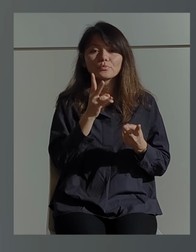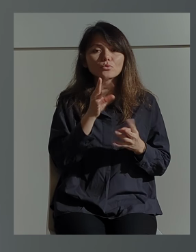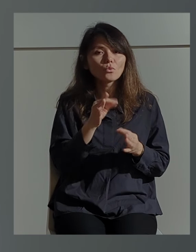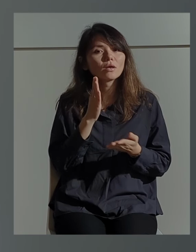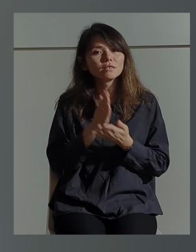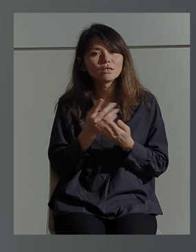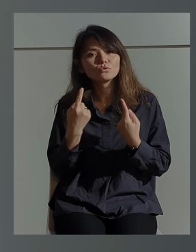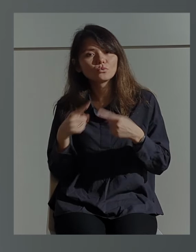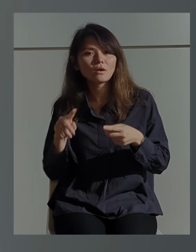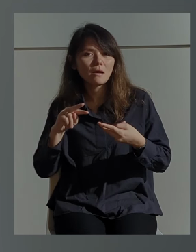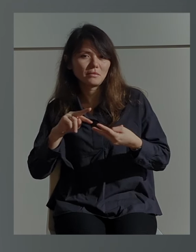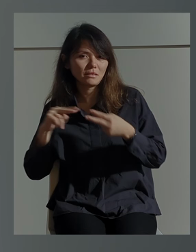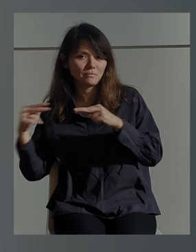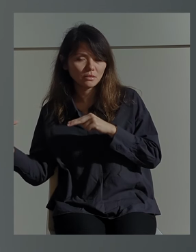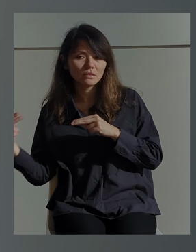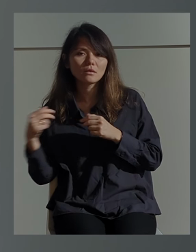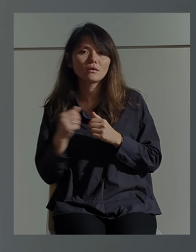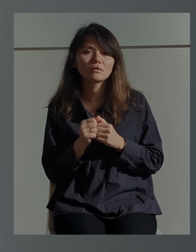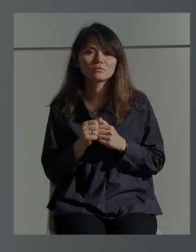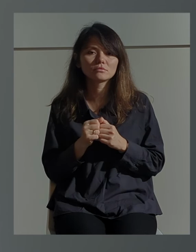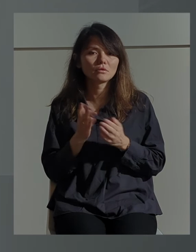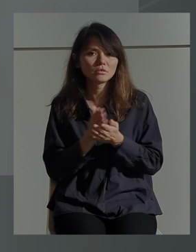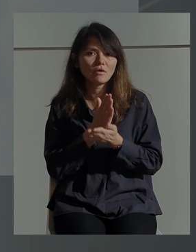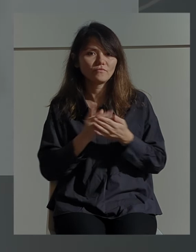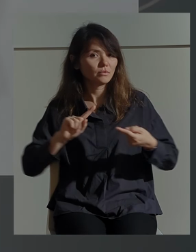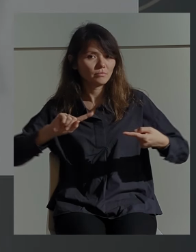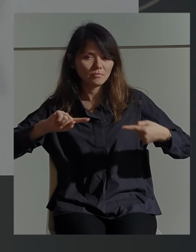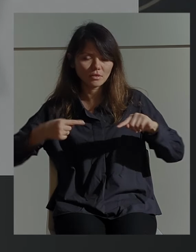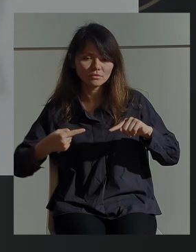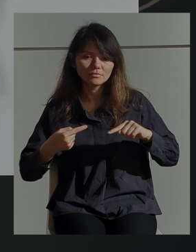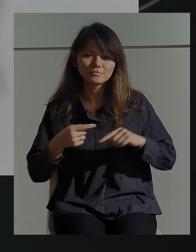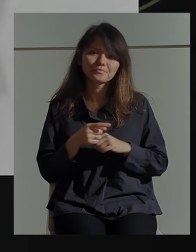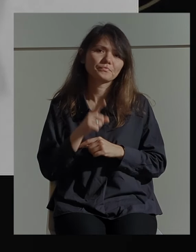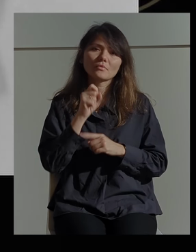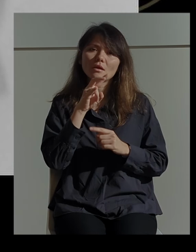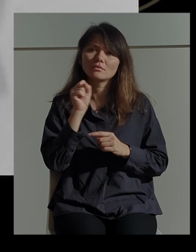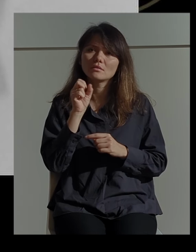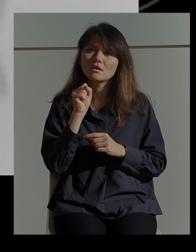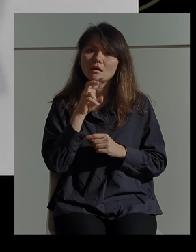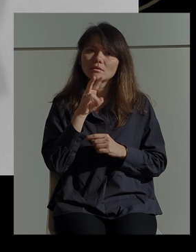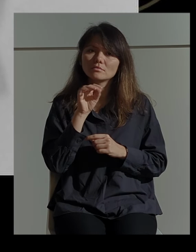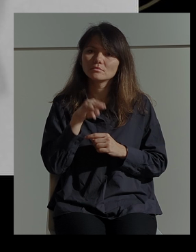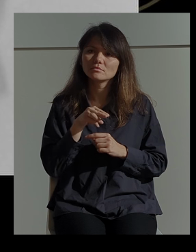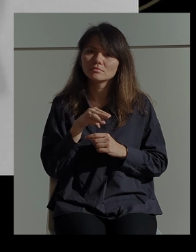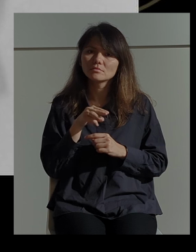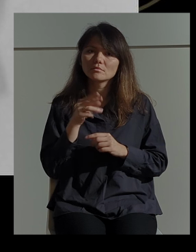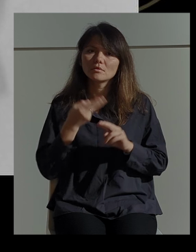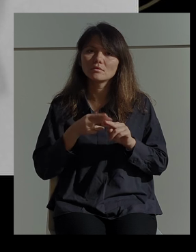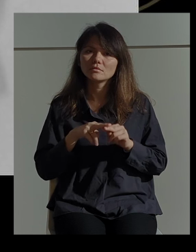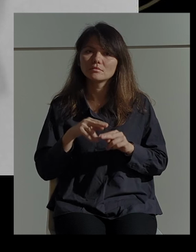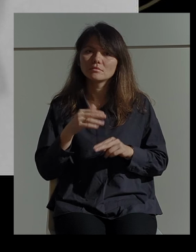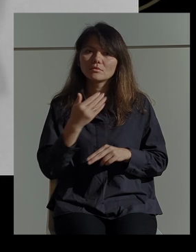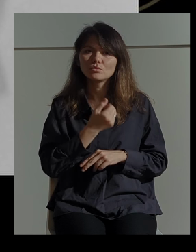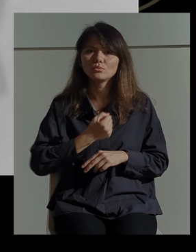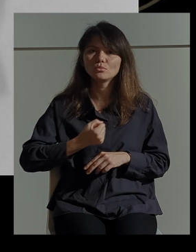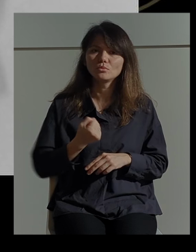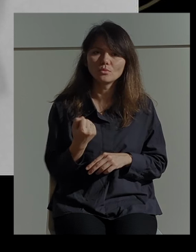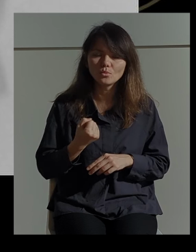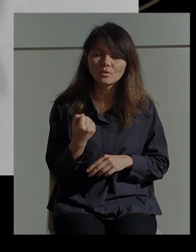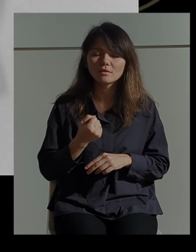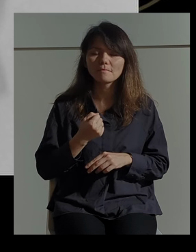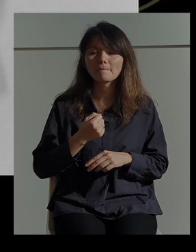Другая интерпретация совершенно противоположная Ханна арент это Друг и товарищ Вольтера